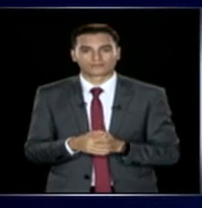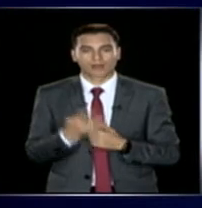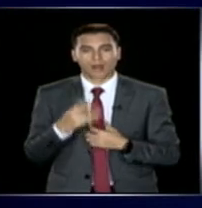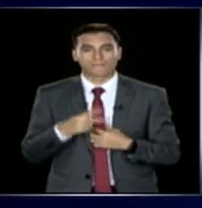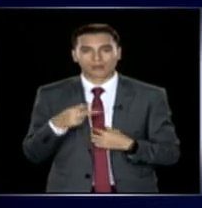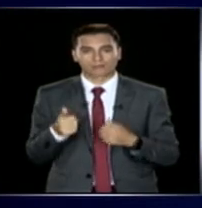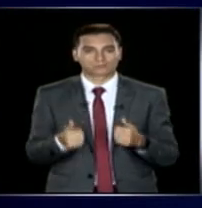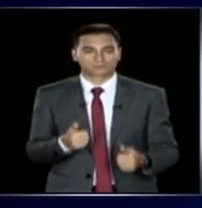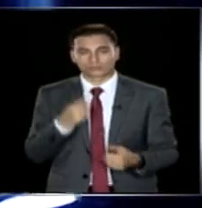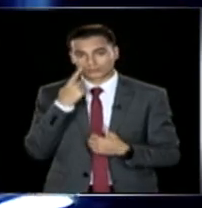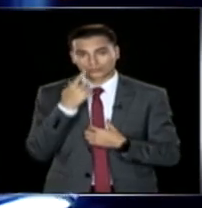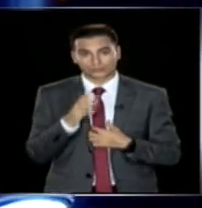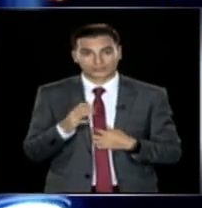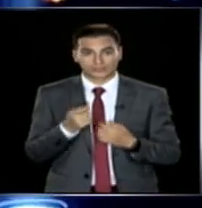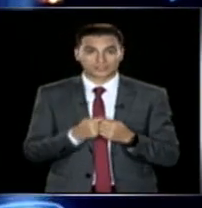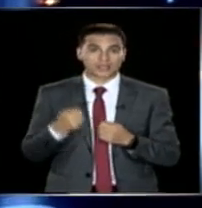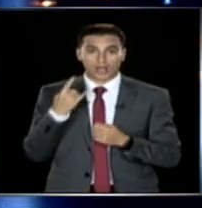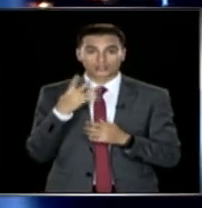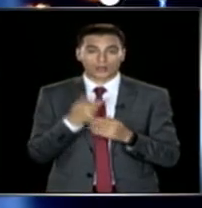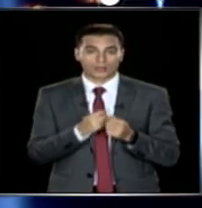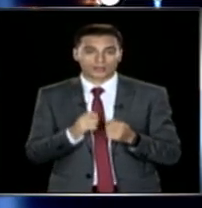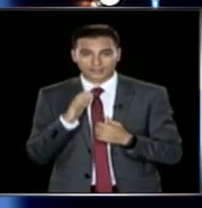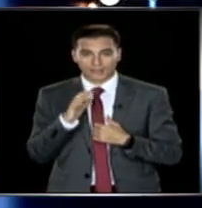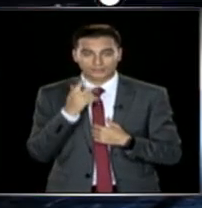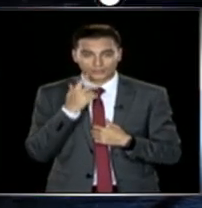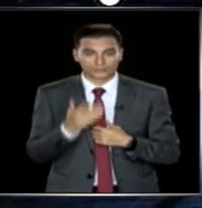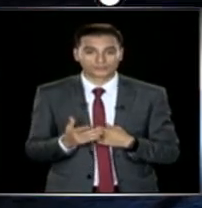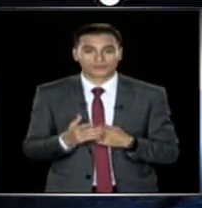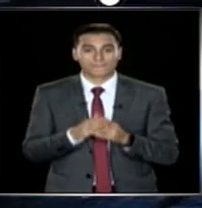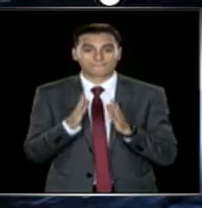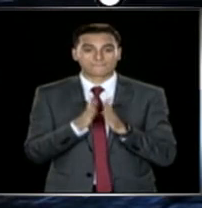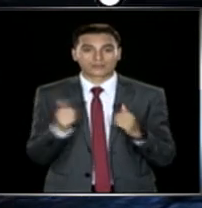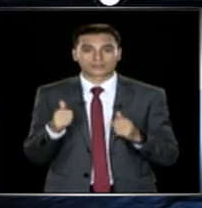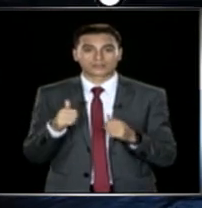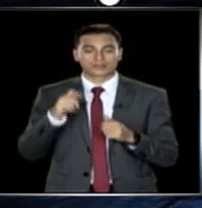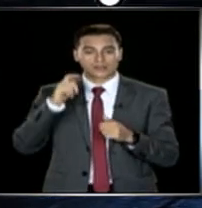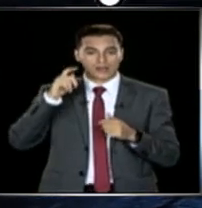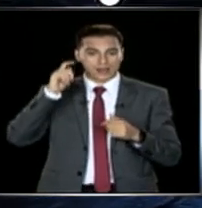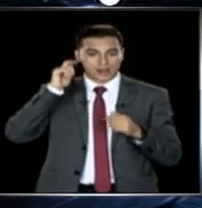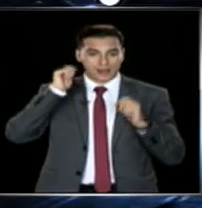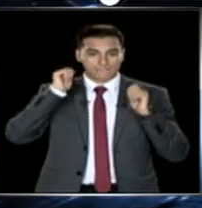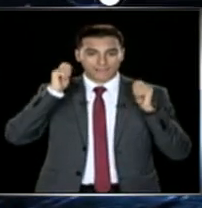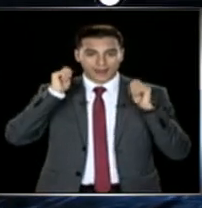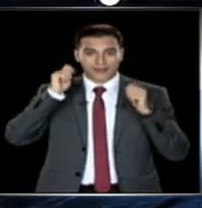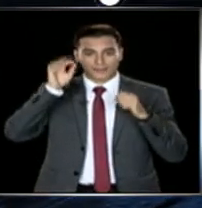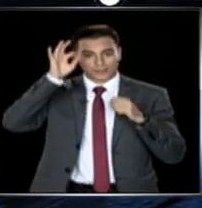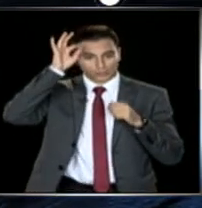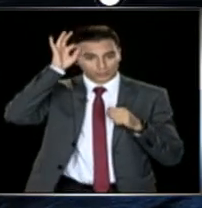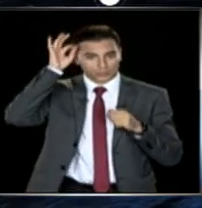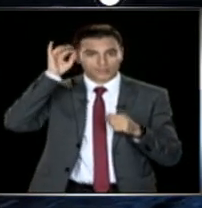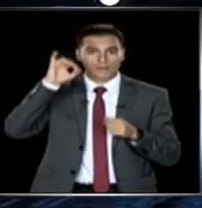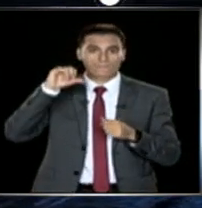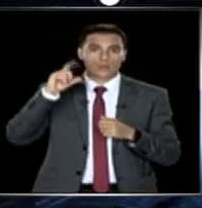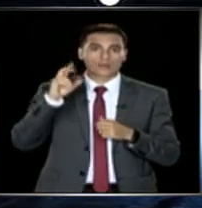أربع اختيارات بزائد 10 وناقص 5. مصر، المغرب، تونس،